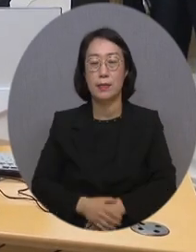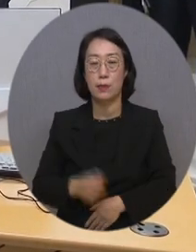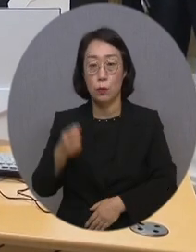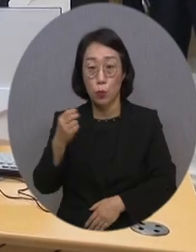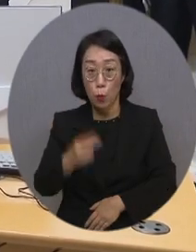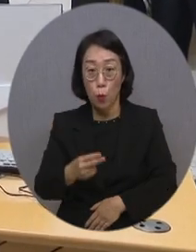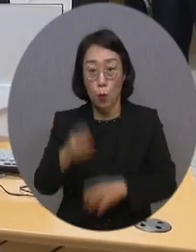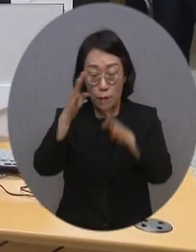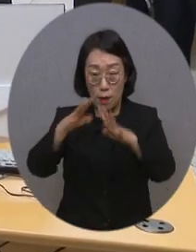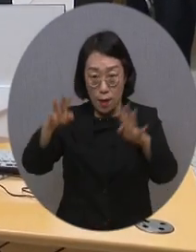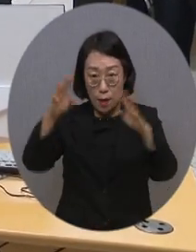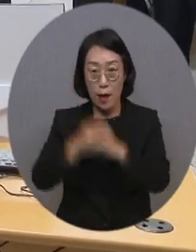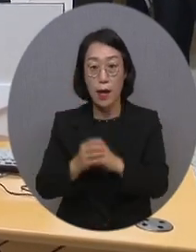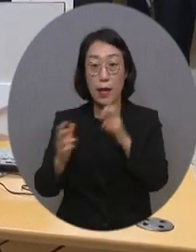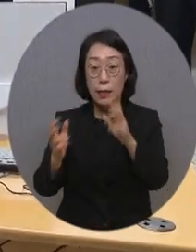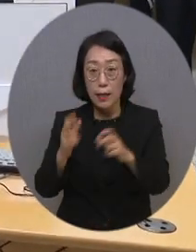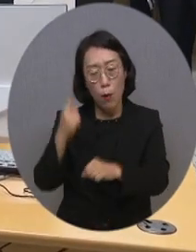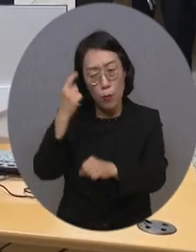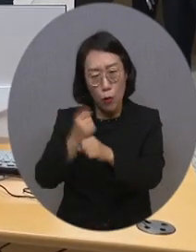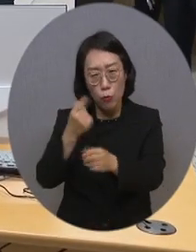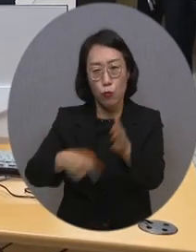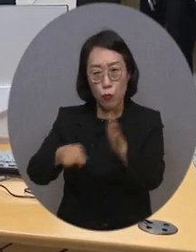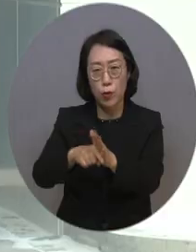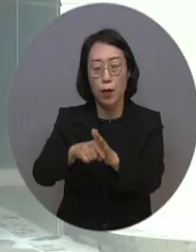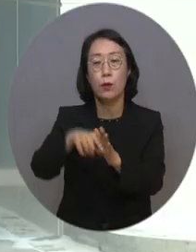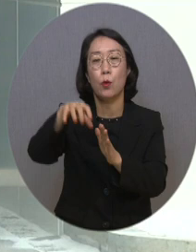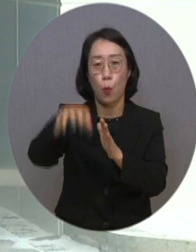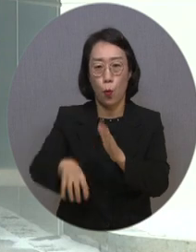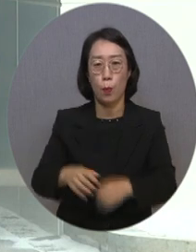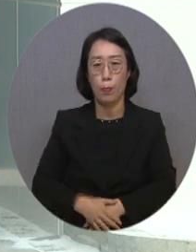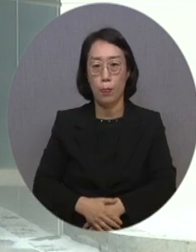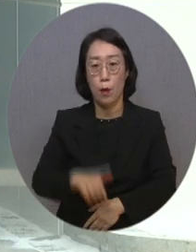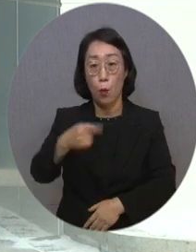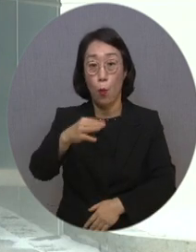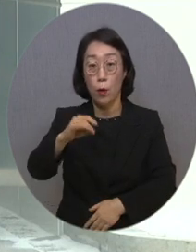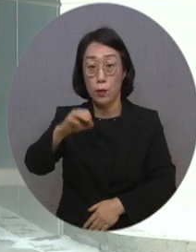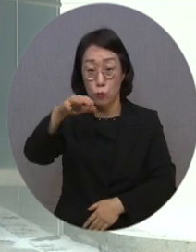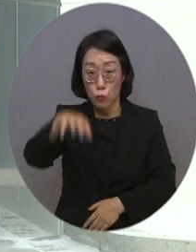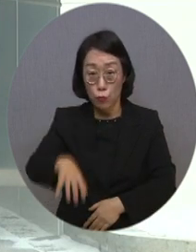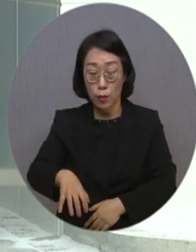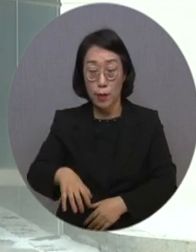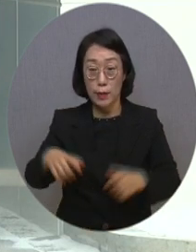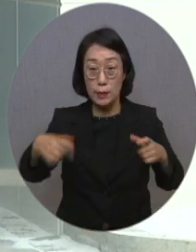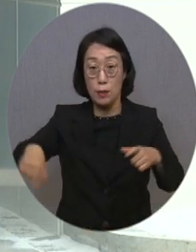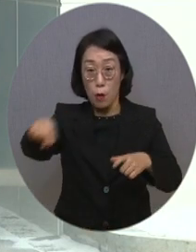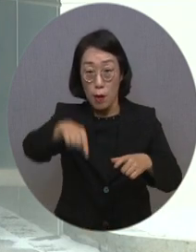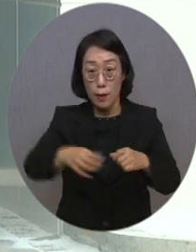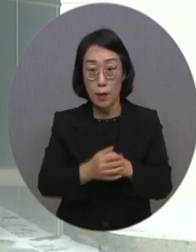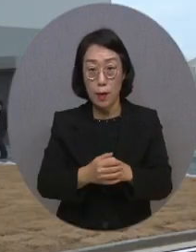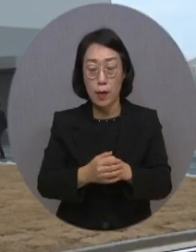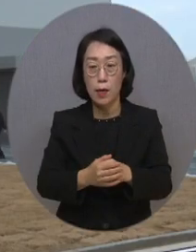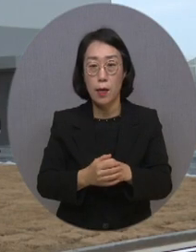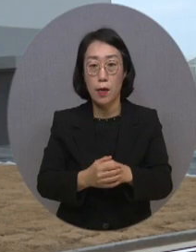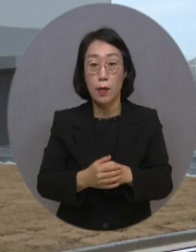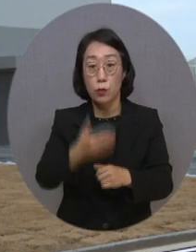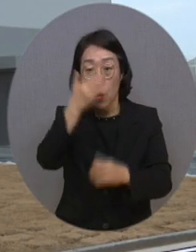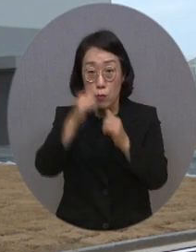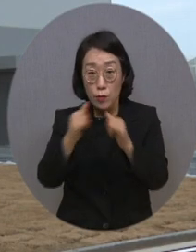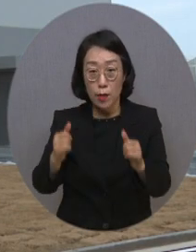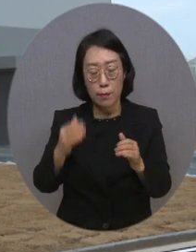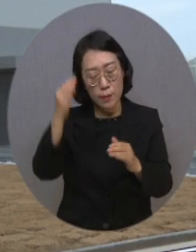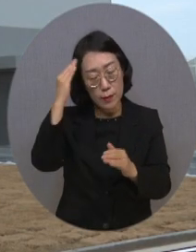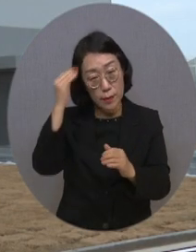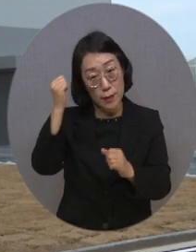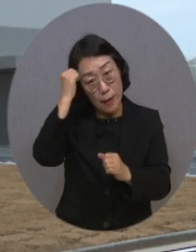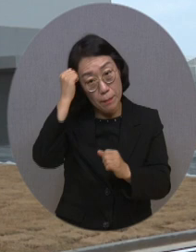기업의 연구개발과 실증을 위한 공간입니다. 고흥군은 혁신밸리 인근에 청년 농촌 보금자리 임대주택을